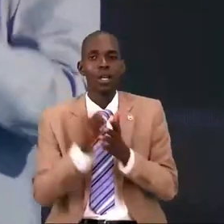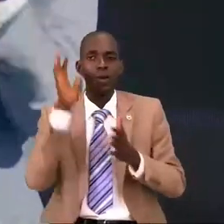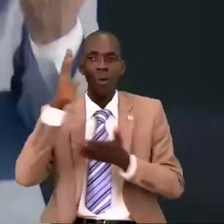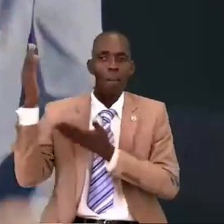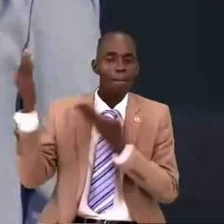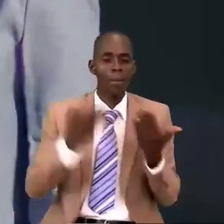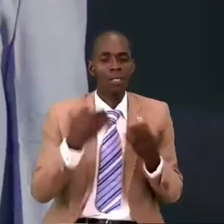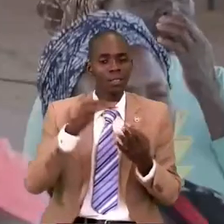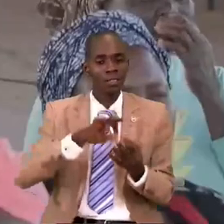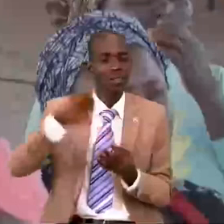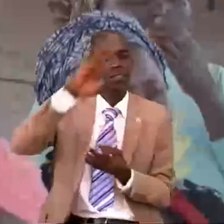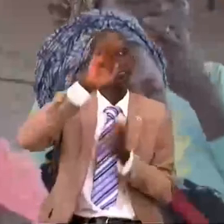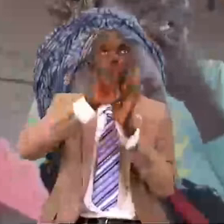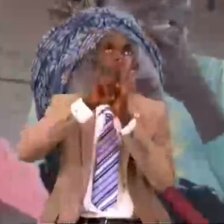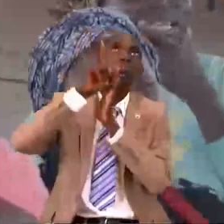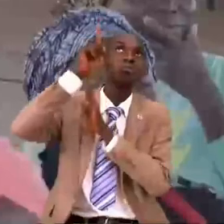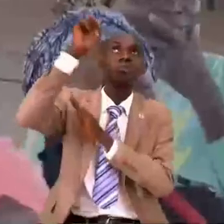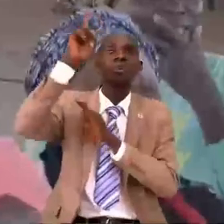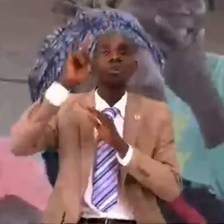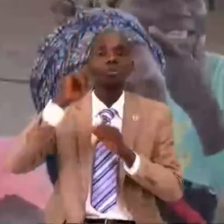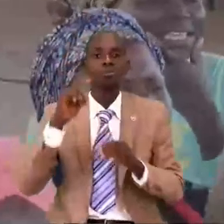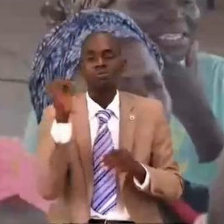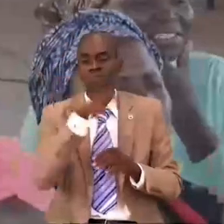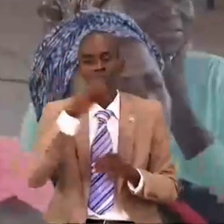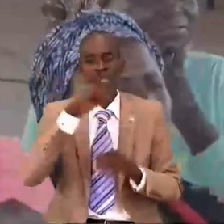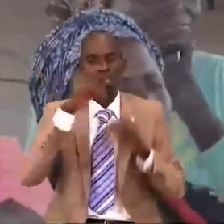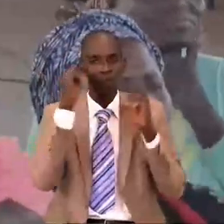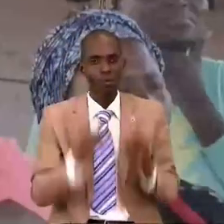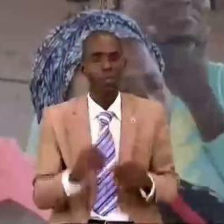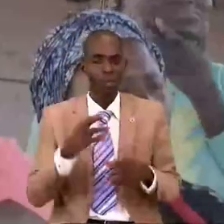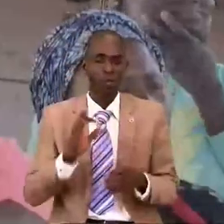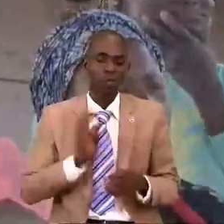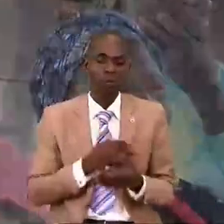les ferons tomber au nom de Jésus.